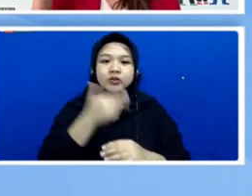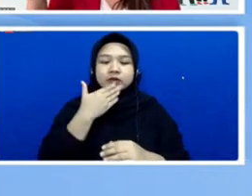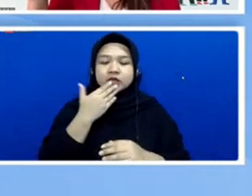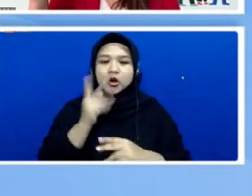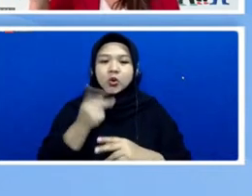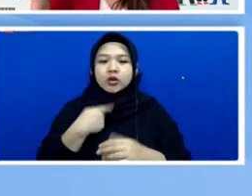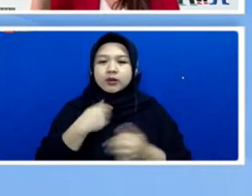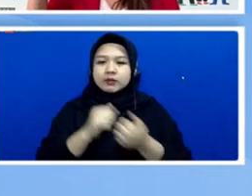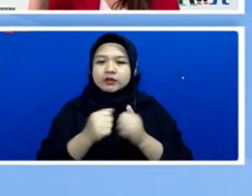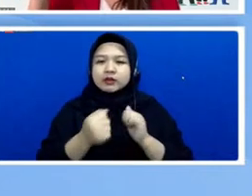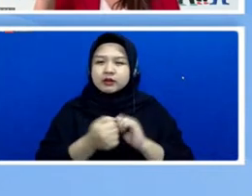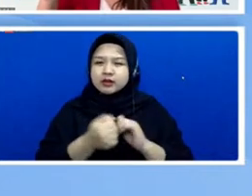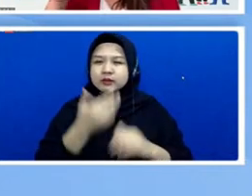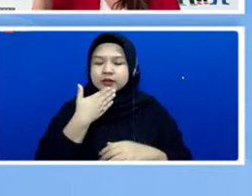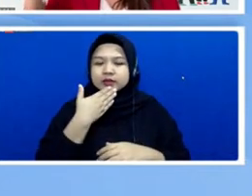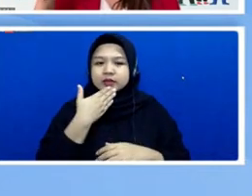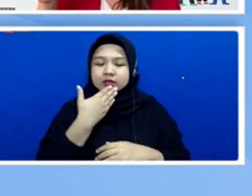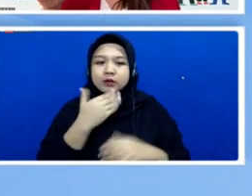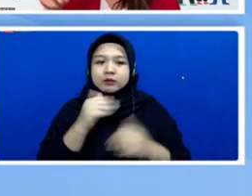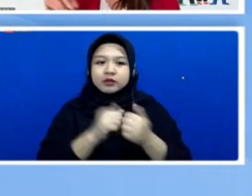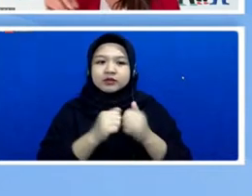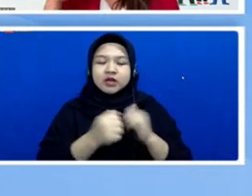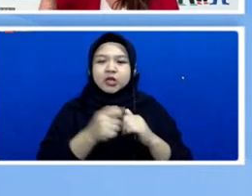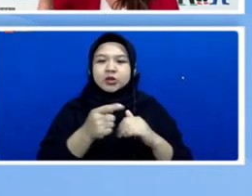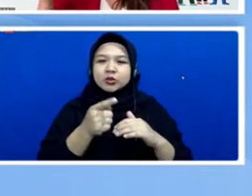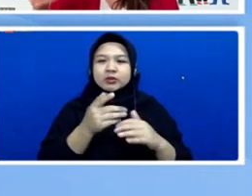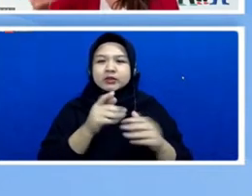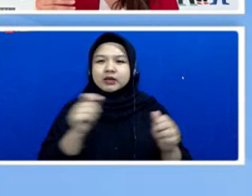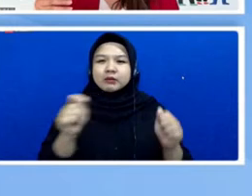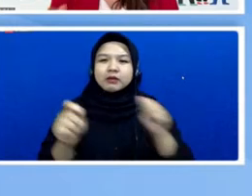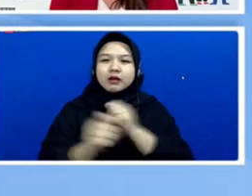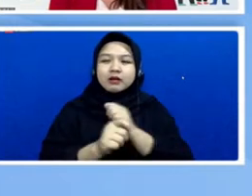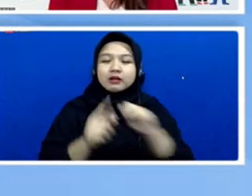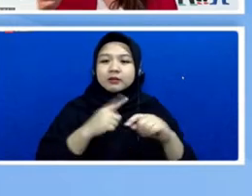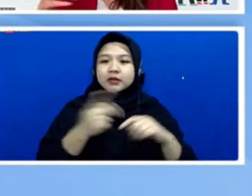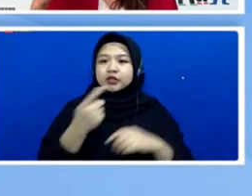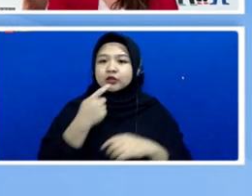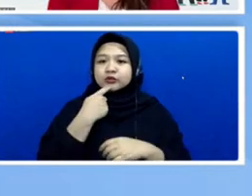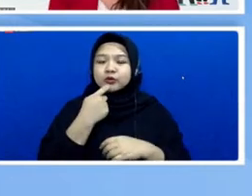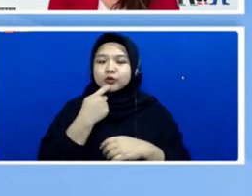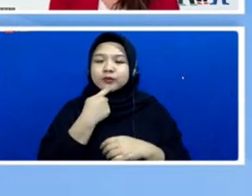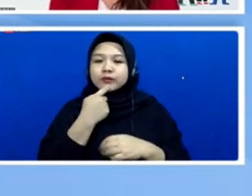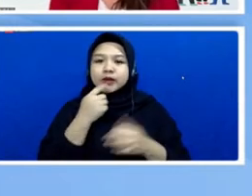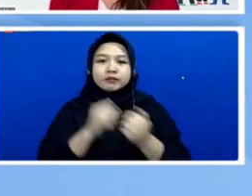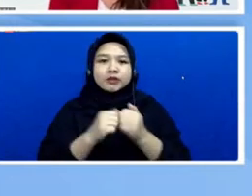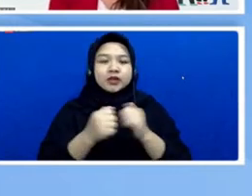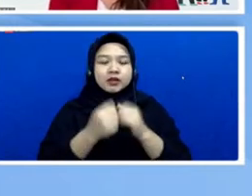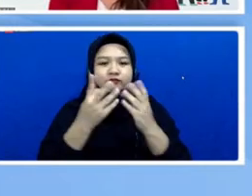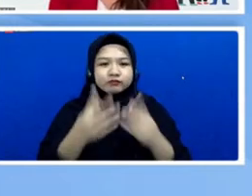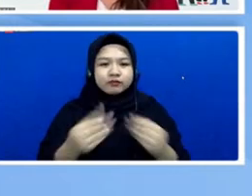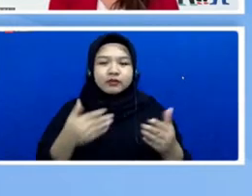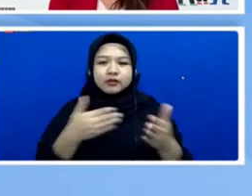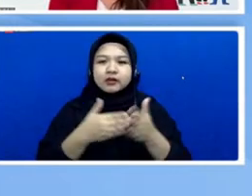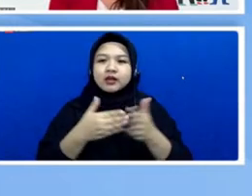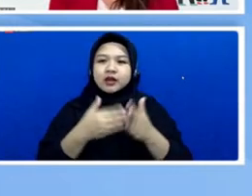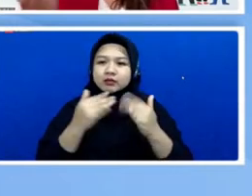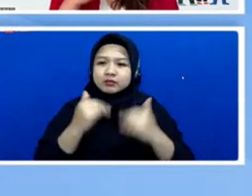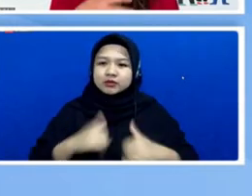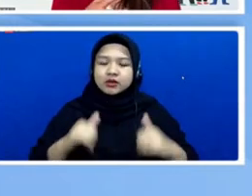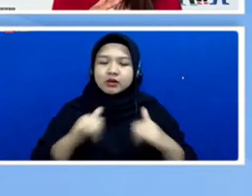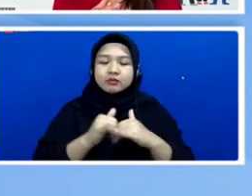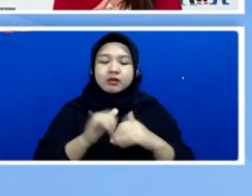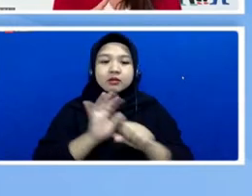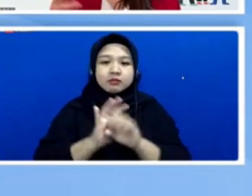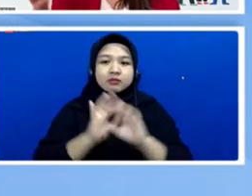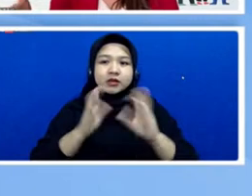ya, persoalan yang kemudian diatasinya itu kebalik. Tapi kita mencoba untuk mengurai masalah dan tantangan bersama yaitu pandemi